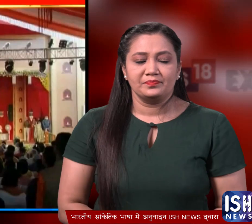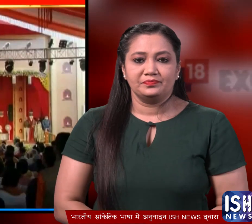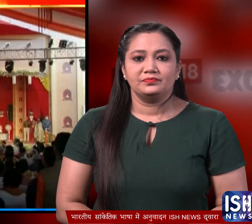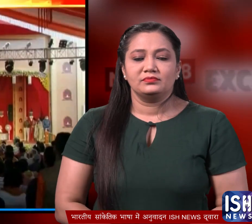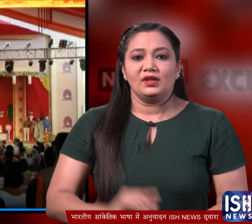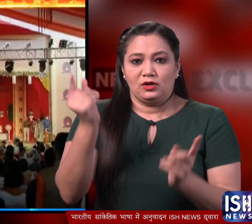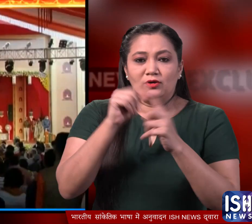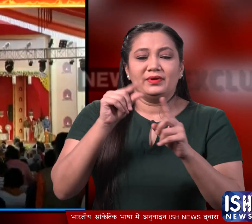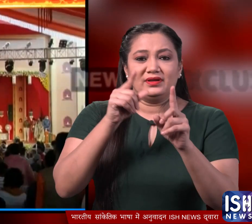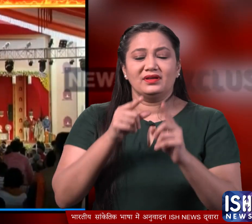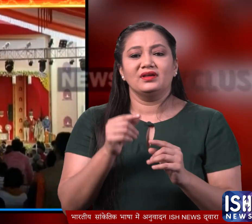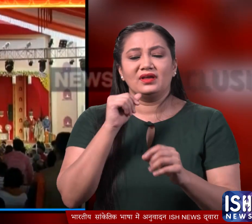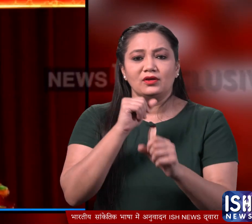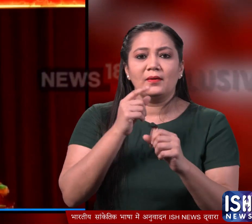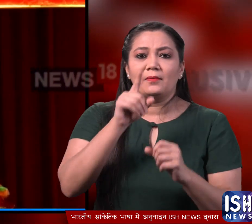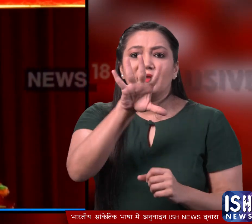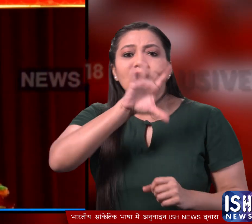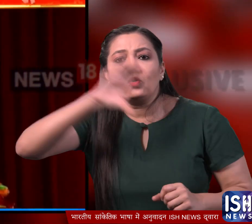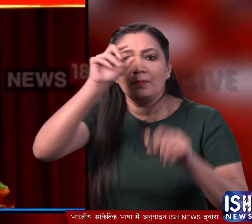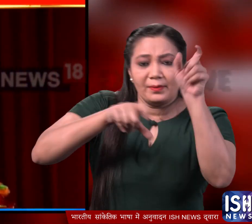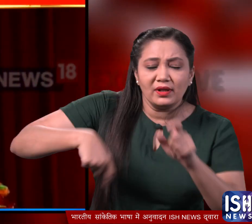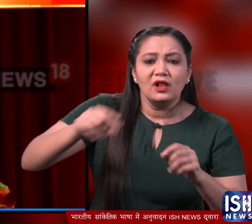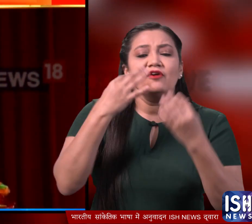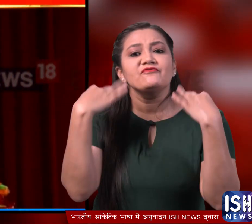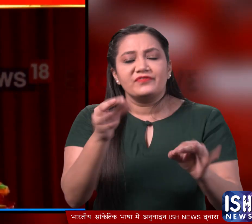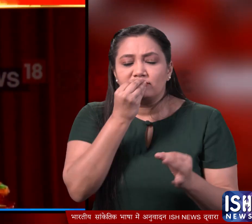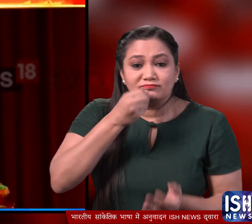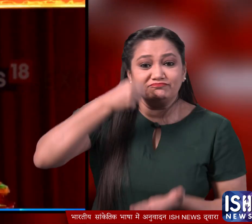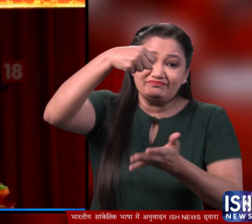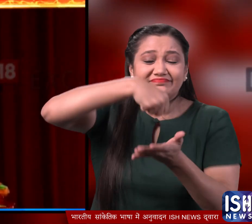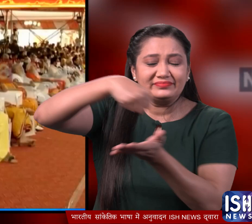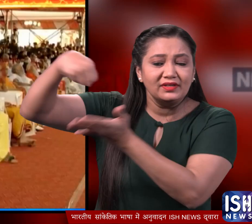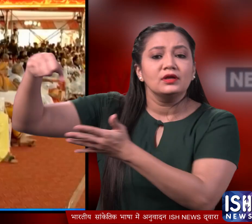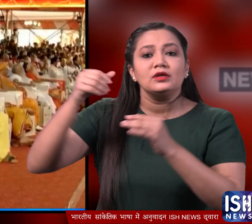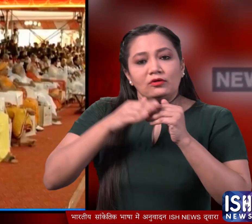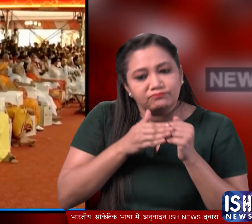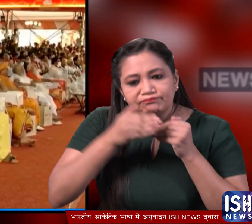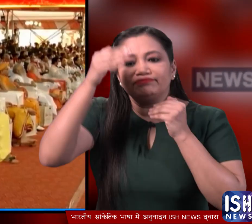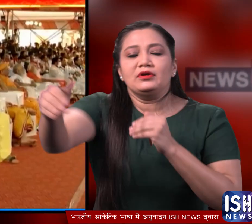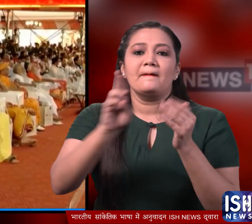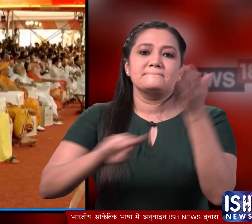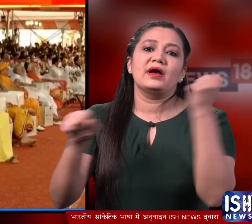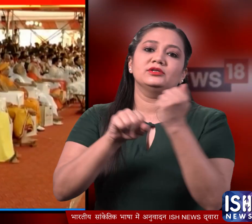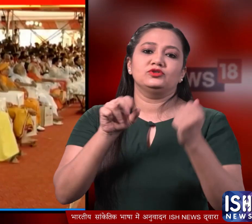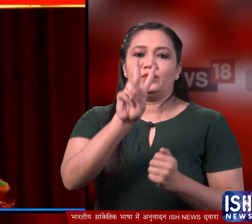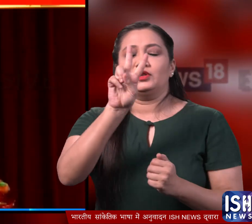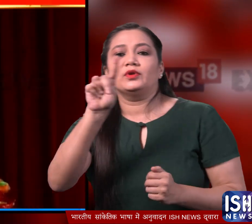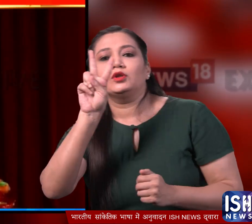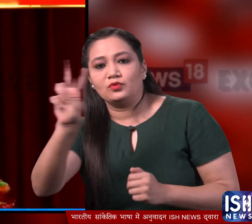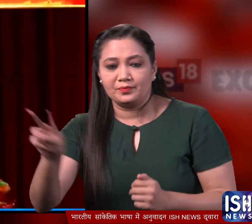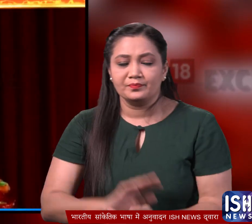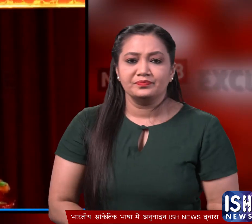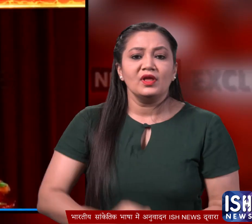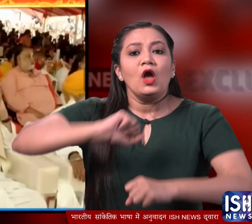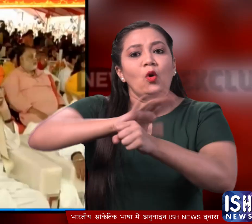یوگی آدھتنات نے یوپی میں پندرہ کروڑ ضرورت مندوں کو مفت اناج دینے کی یوڈنا مارچ تک جاری رکھنے کا اعلان بھی کیا یہ